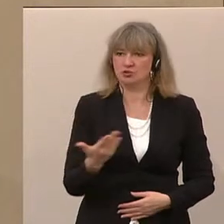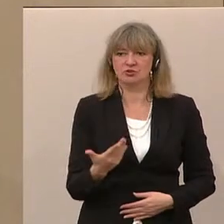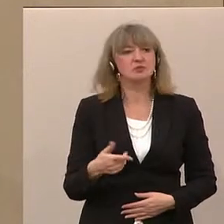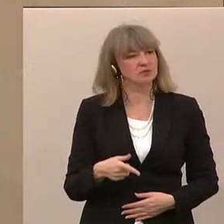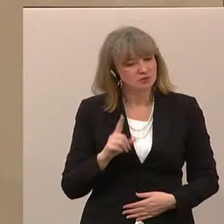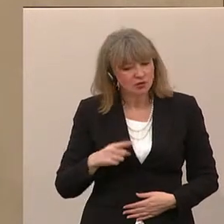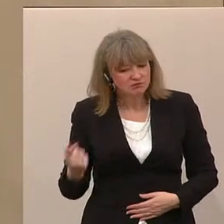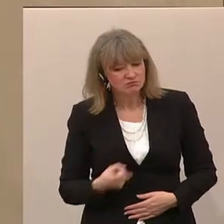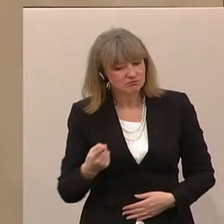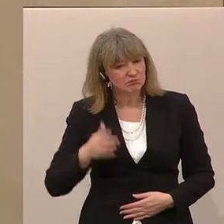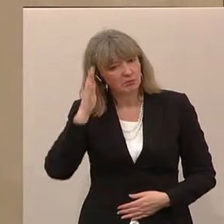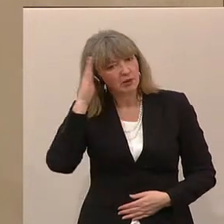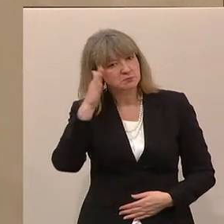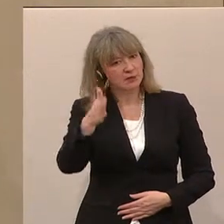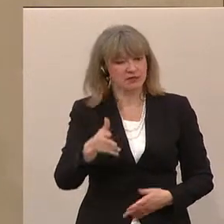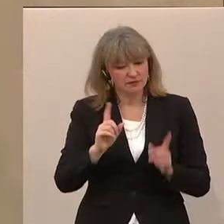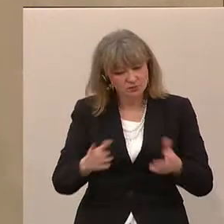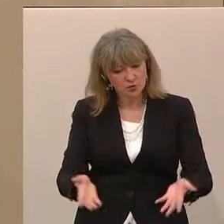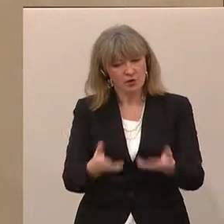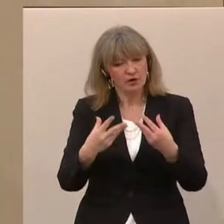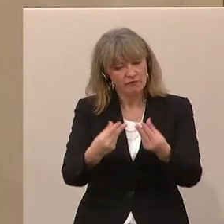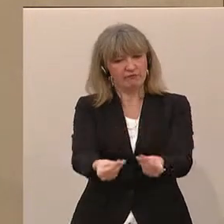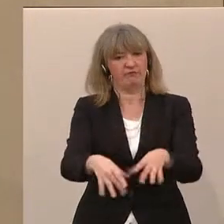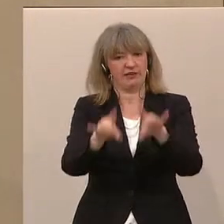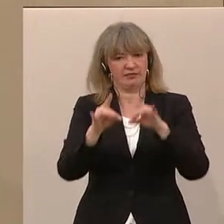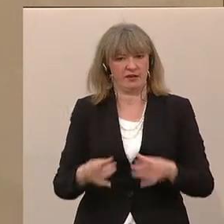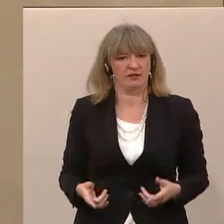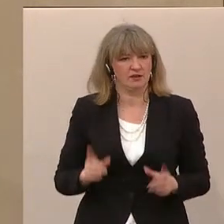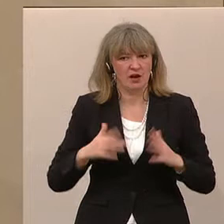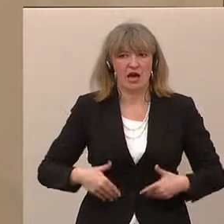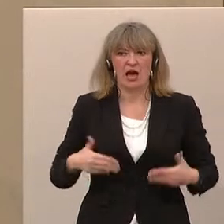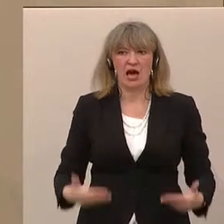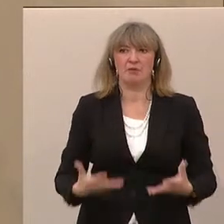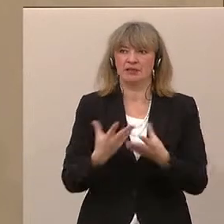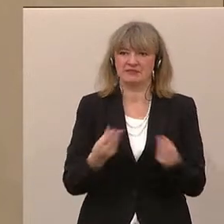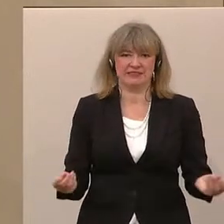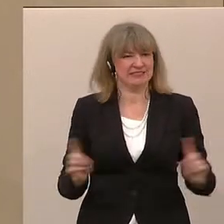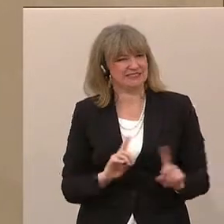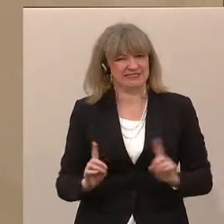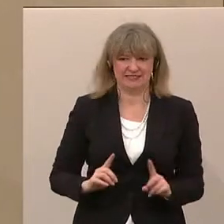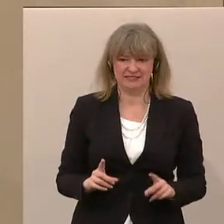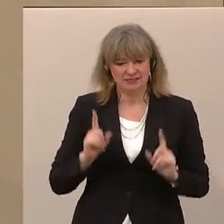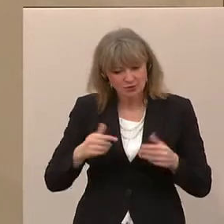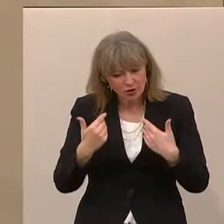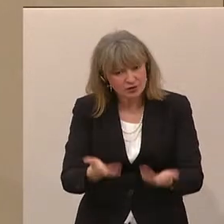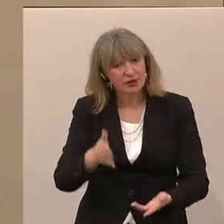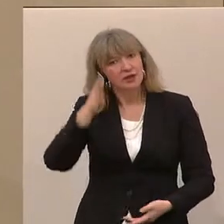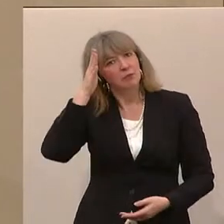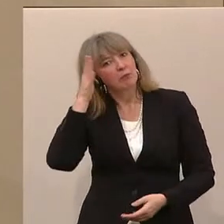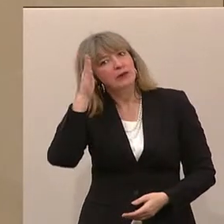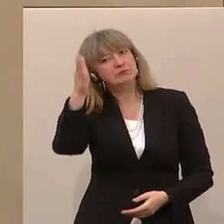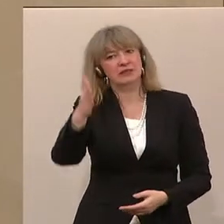nachhaltige Perspektive in Zukunft vorfinden, ihre Heimat nicht verlieren, Perspektiven am Arbeitsmarkt auch